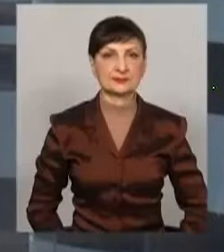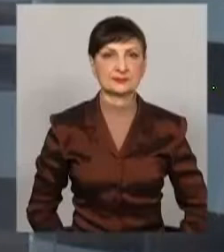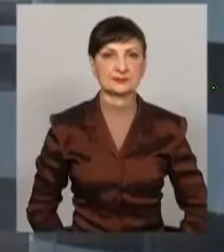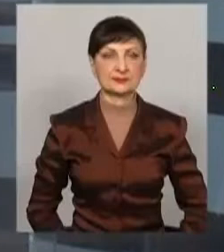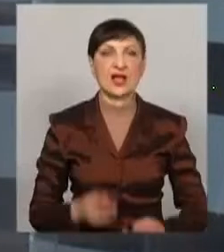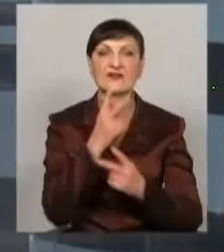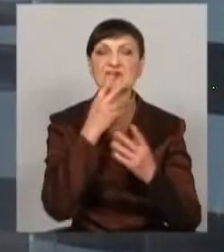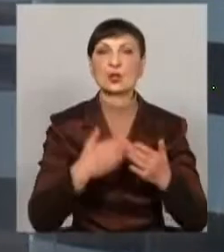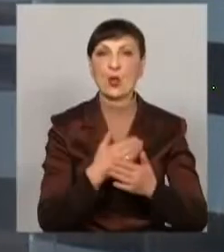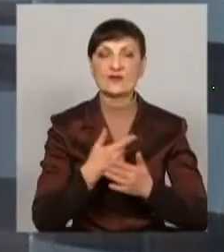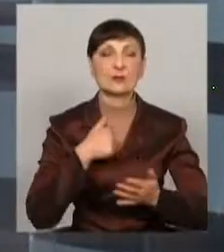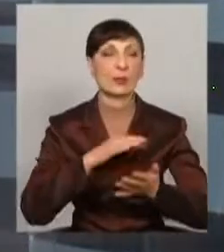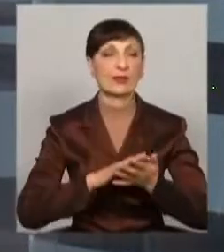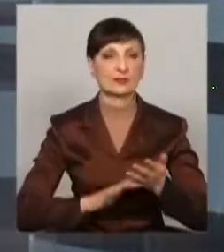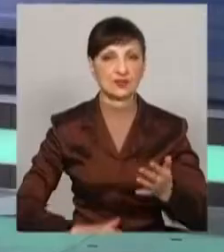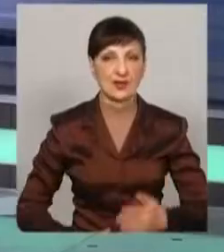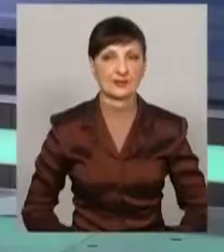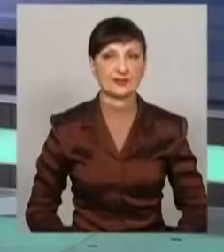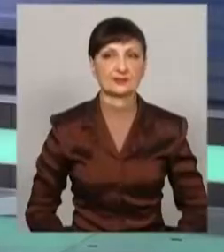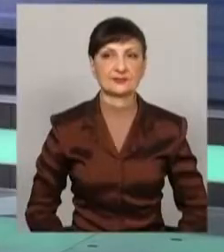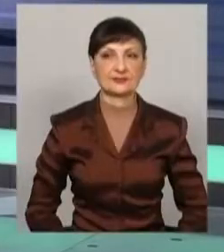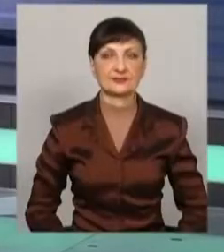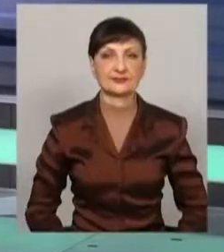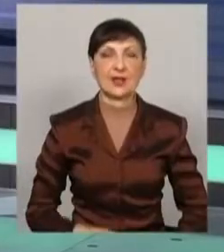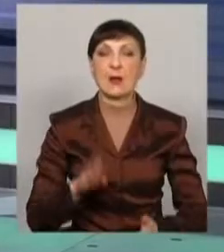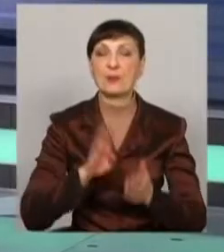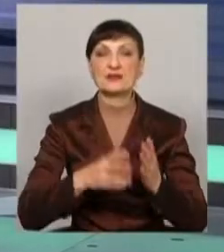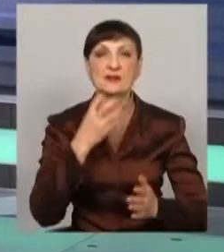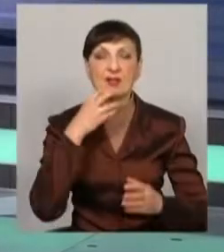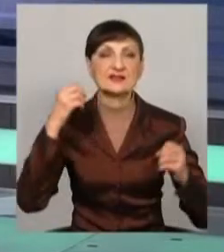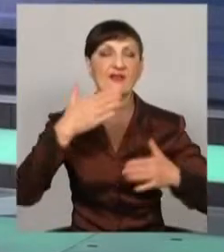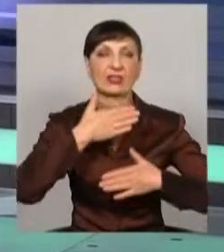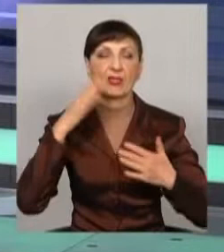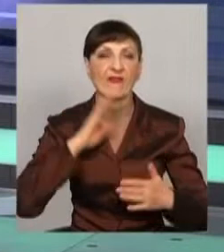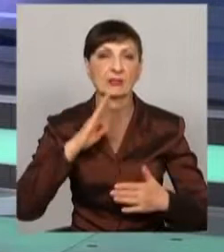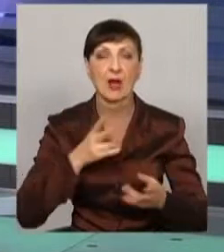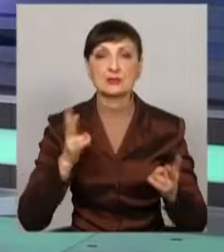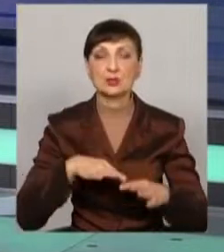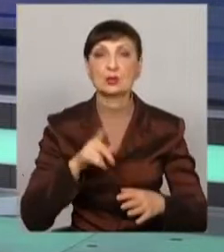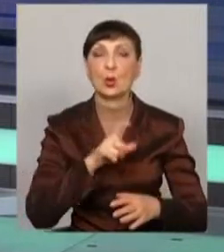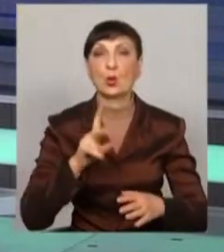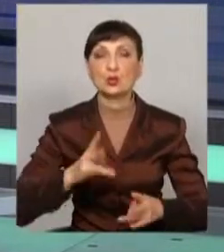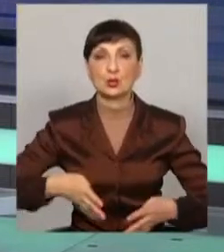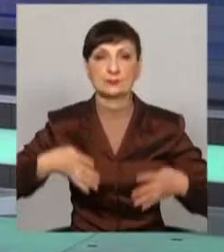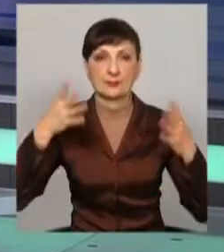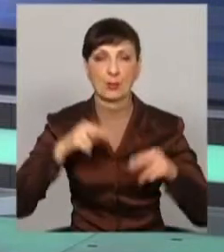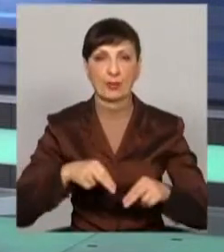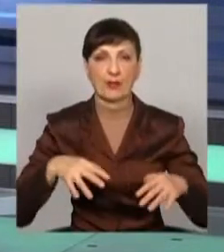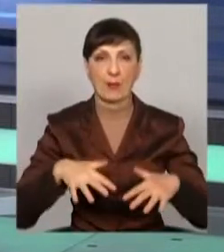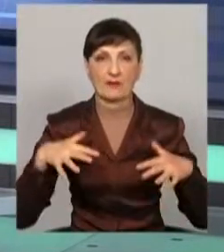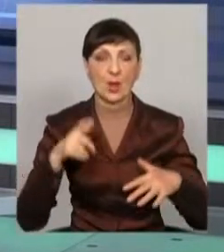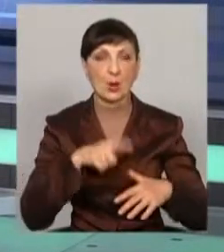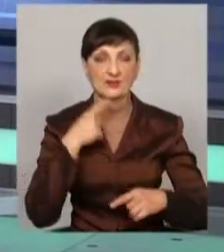Вы смотрите новости, мы продолжаем. Без тепла, света и воды остаются жители одной из новостроек Петропавловска. Люди